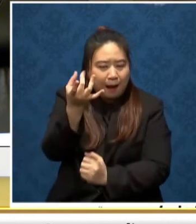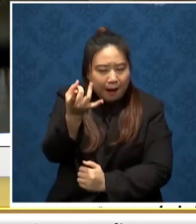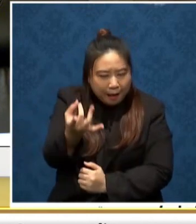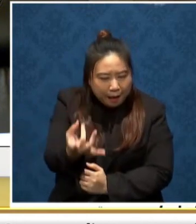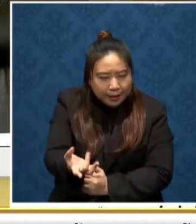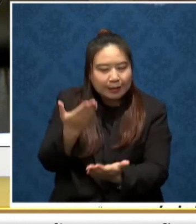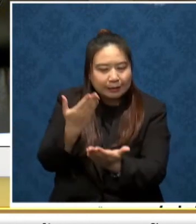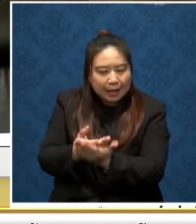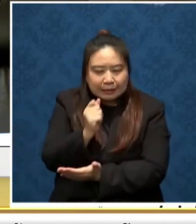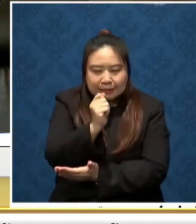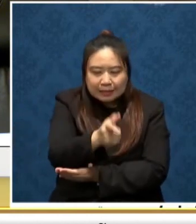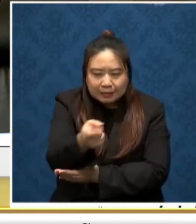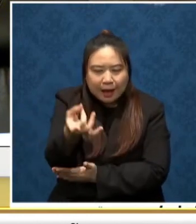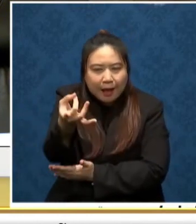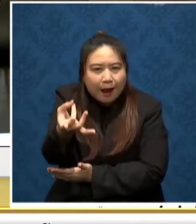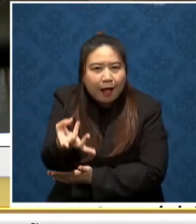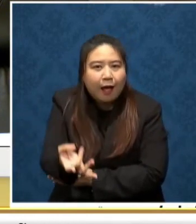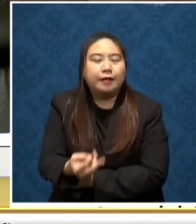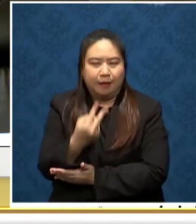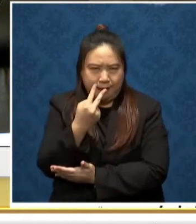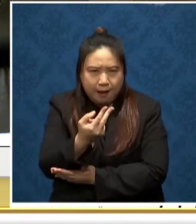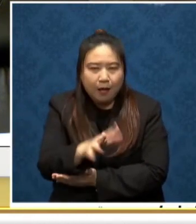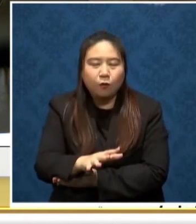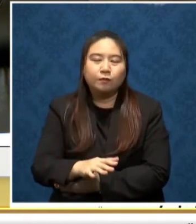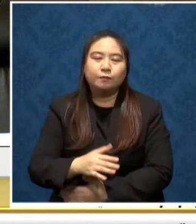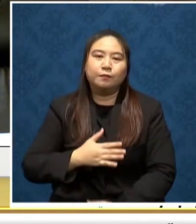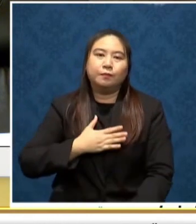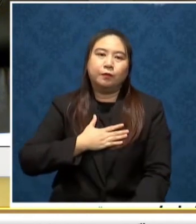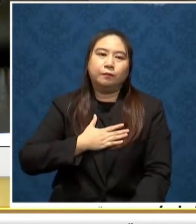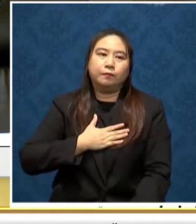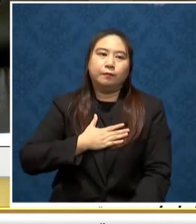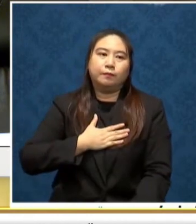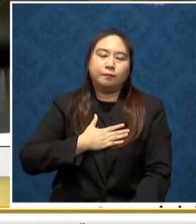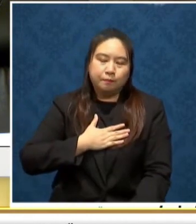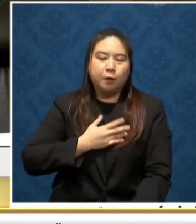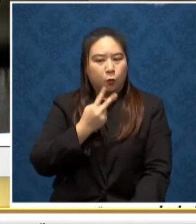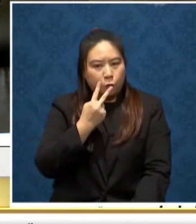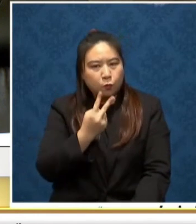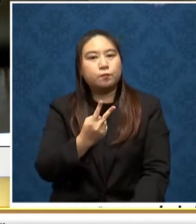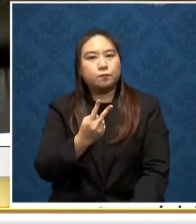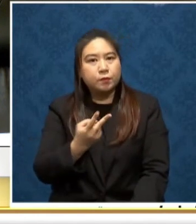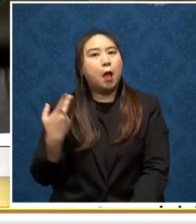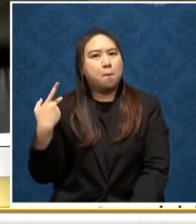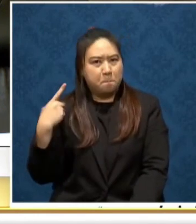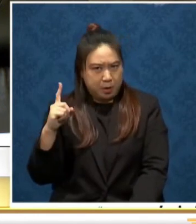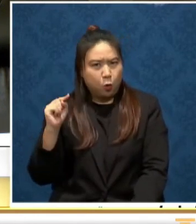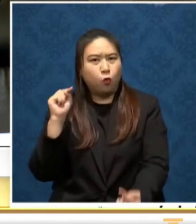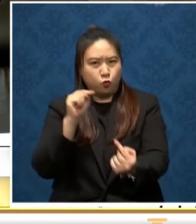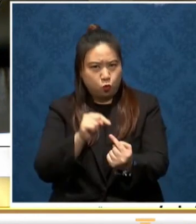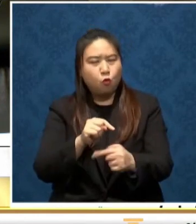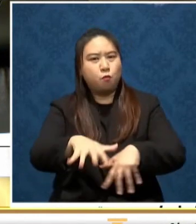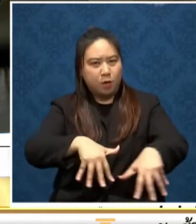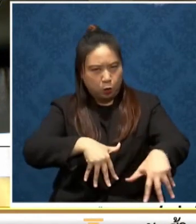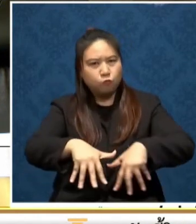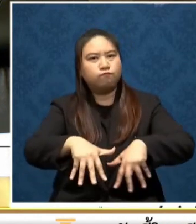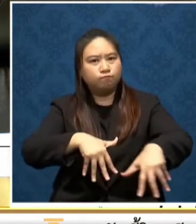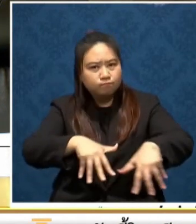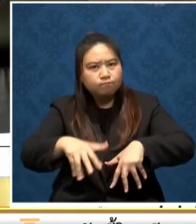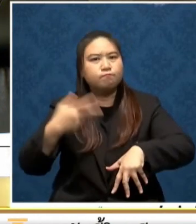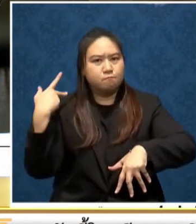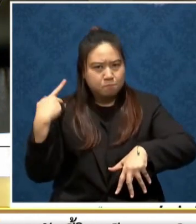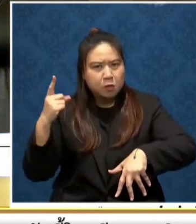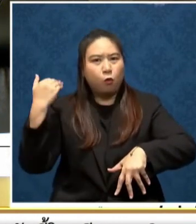เงินไปใช้อะไรบ้างนะครับซึ่งผมบอกเลยว่าก็มีประโยชน์กับพี่น้องประชาชนเป็นอย่างมากนะ